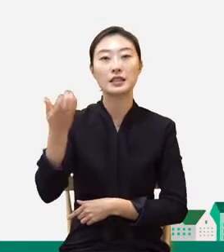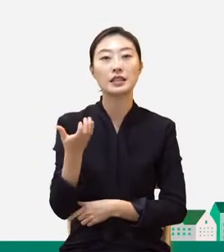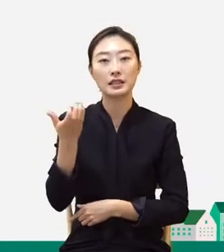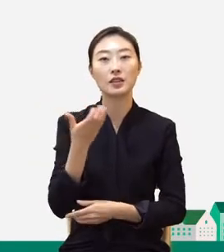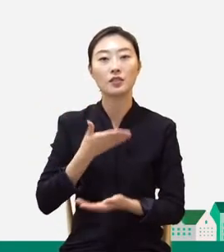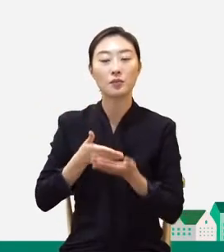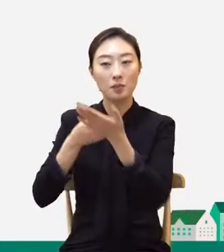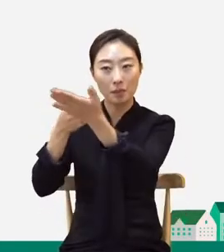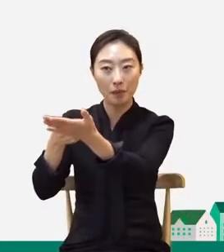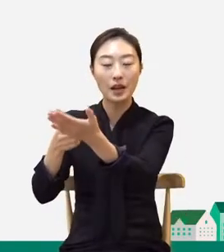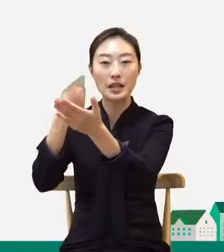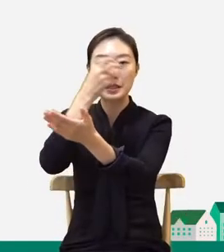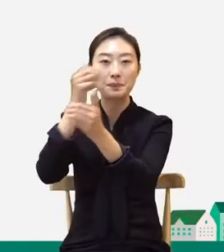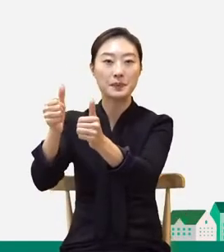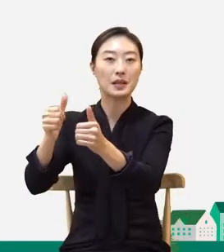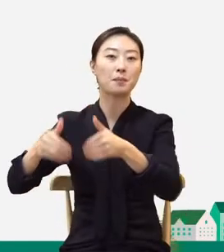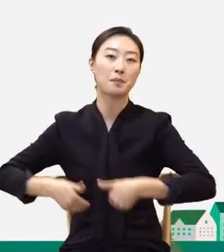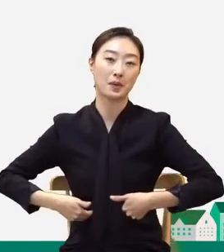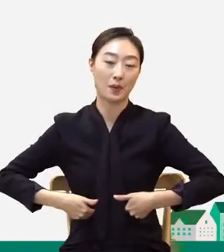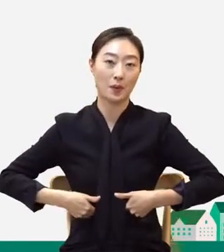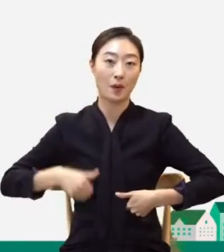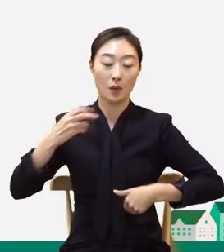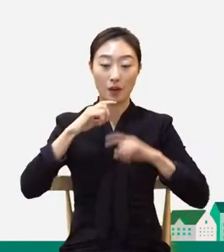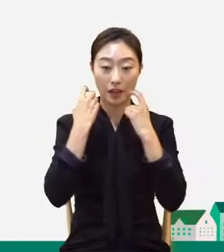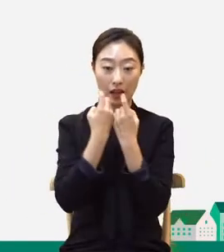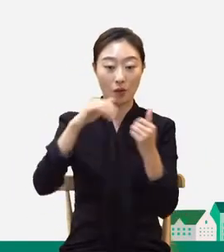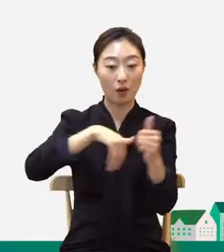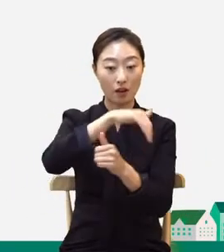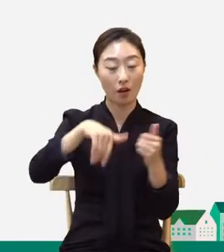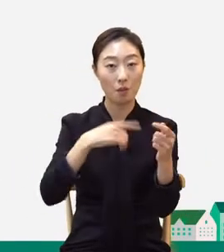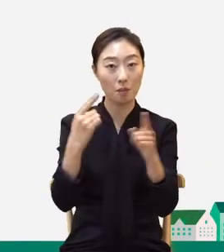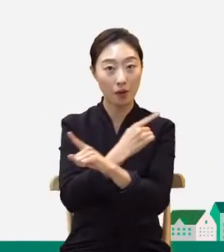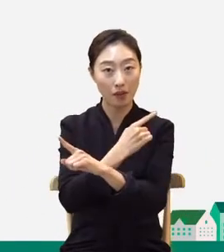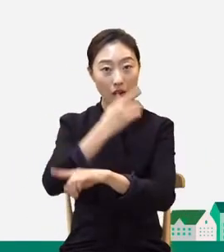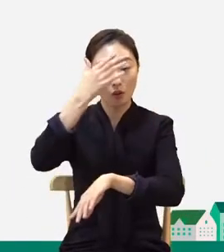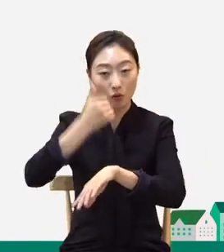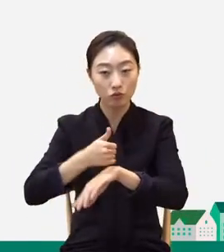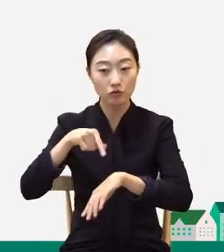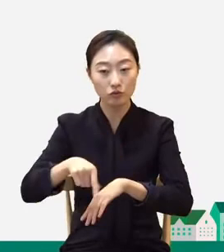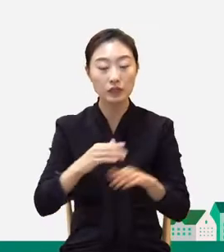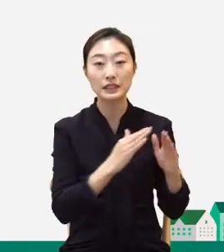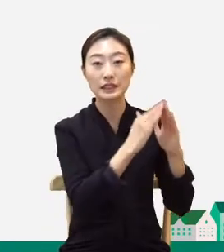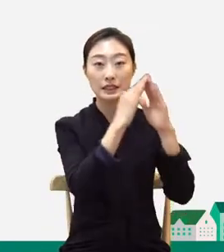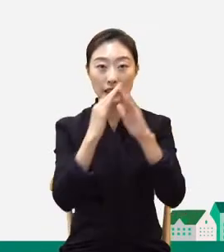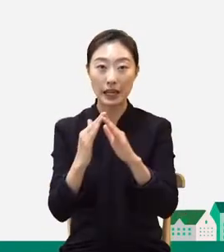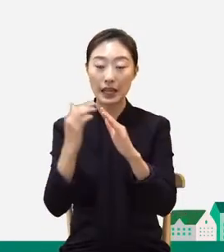거쳐야 하고요. 또 개인 및 환경의 변화로 인해서 지원 서비스 제공